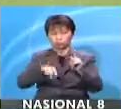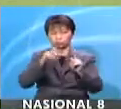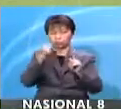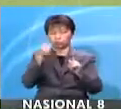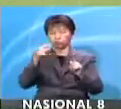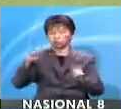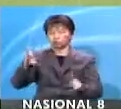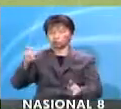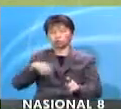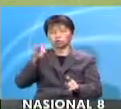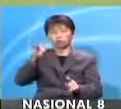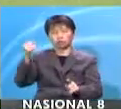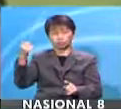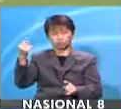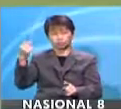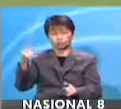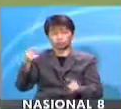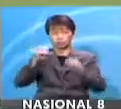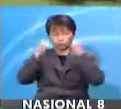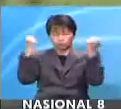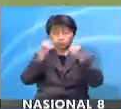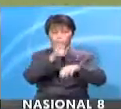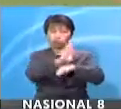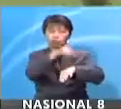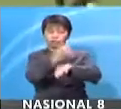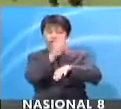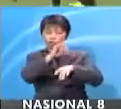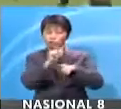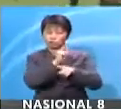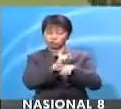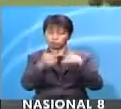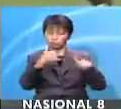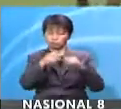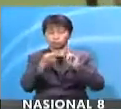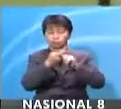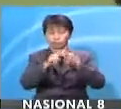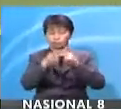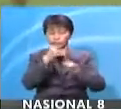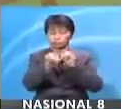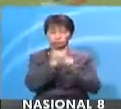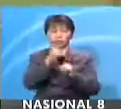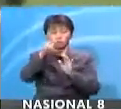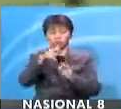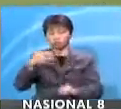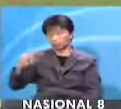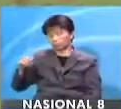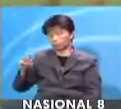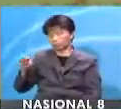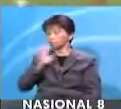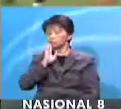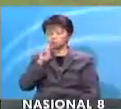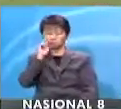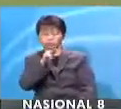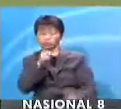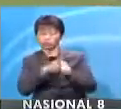hingga 8 November ditanya mengenai Stadion Nasional yang bakal digunakan untuk aksi persahabatan antar bangsa setelah Ami dan berkata